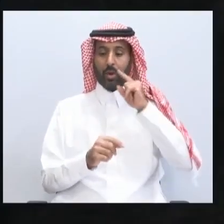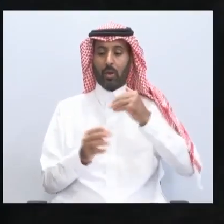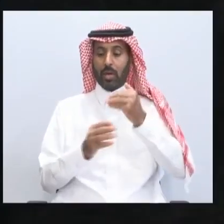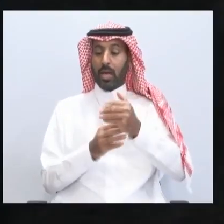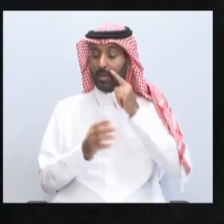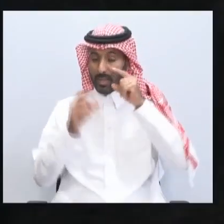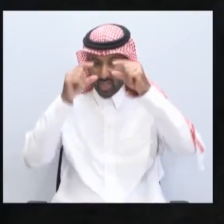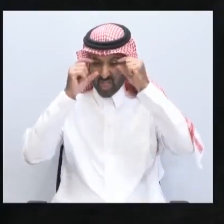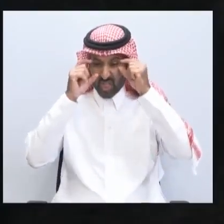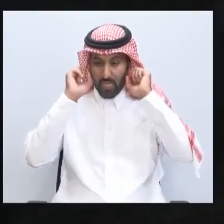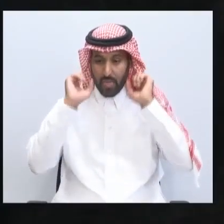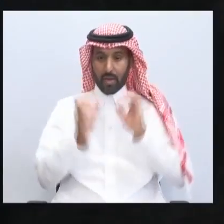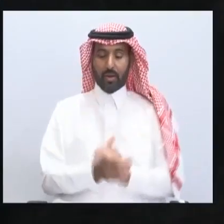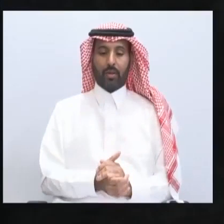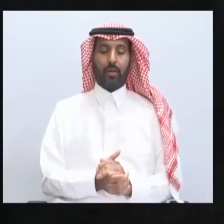جهاز